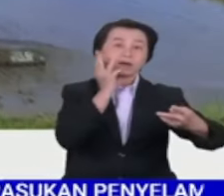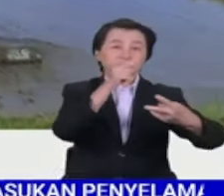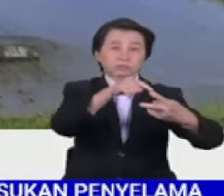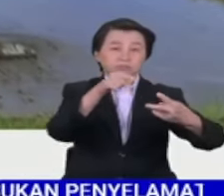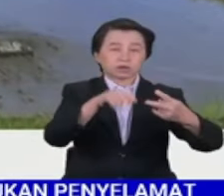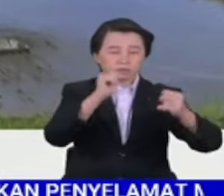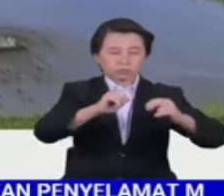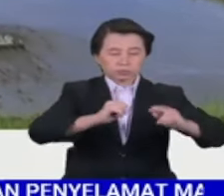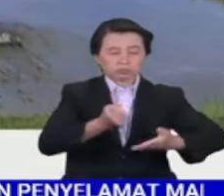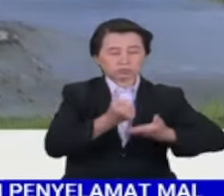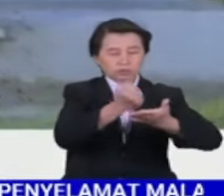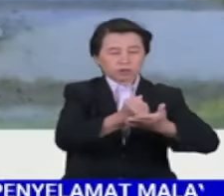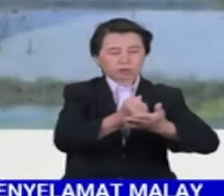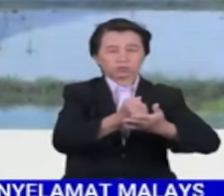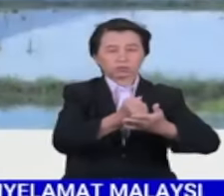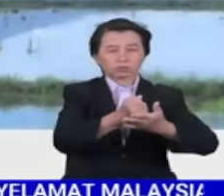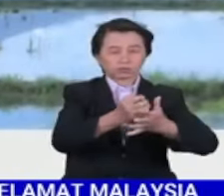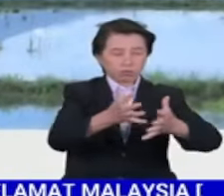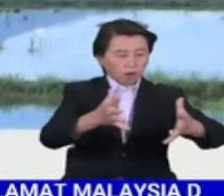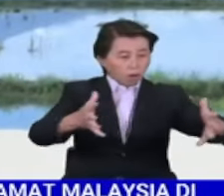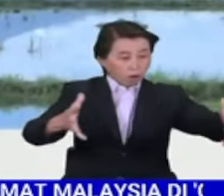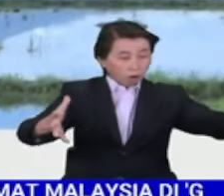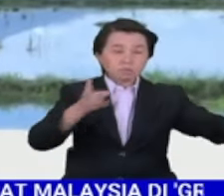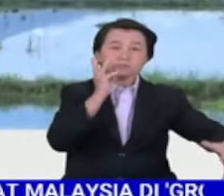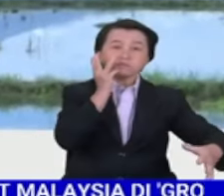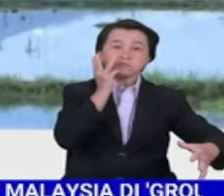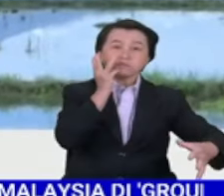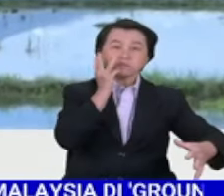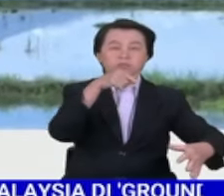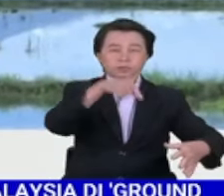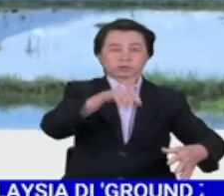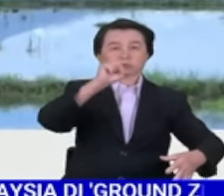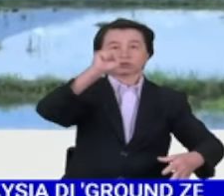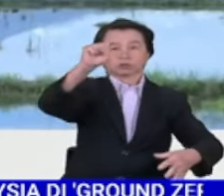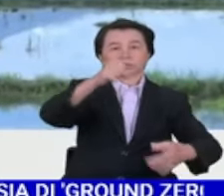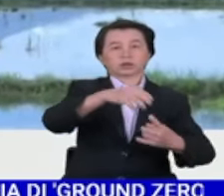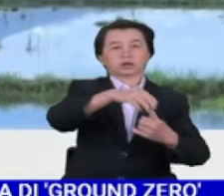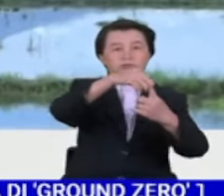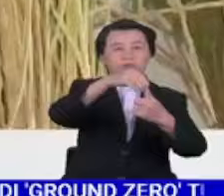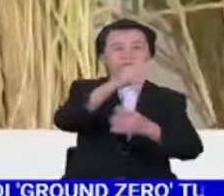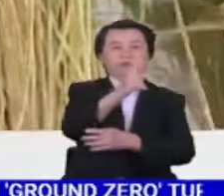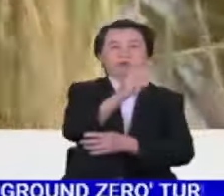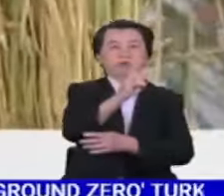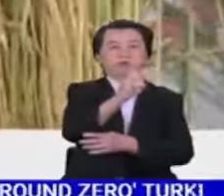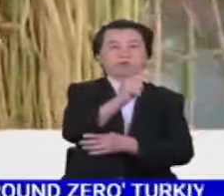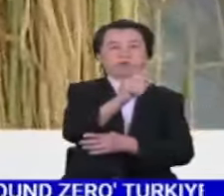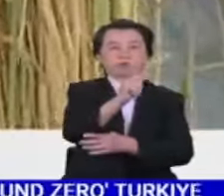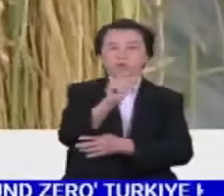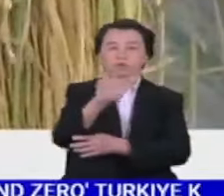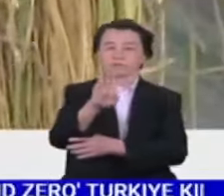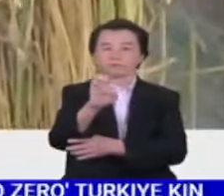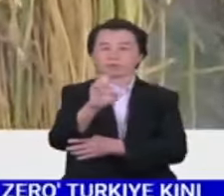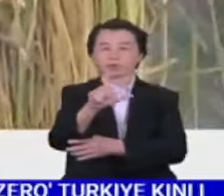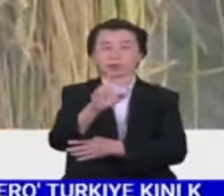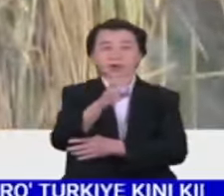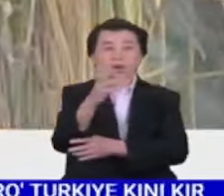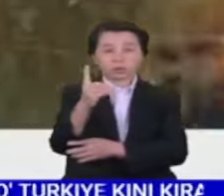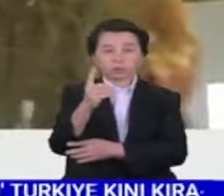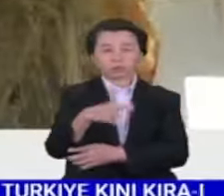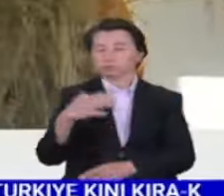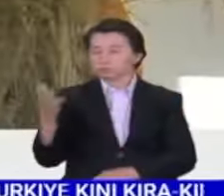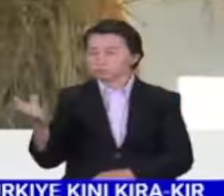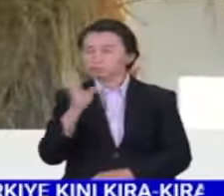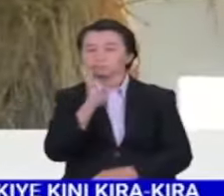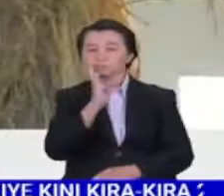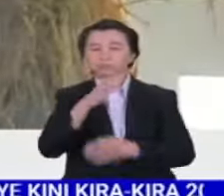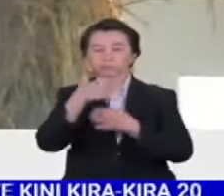membantu meningkatkan hasil padi dan berasti khususnya di kota belut Beliau berkata demikian kepada media selepas